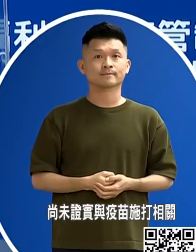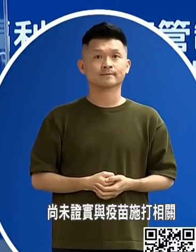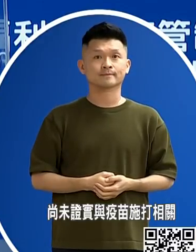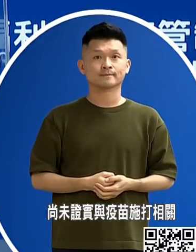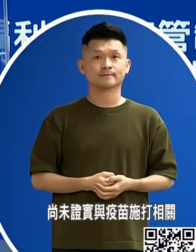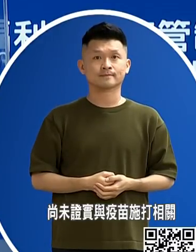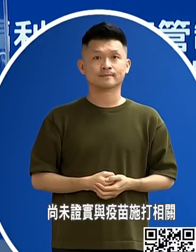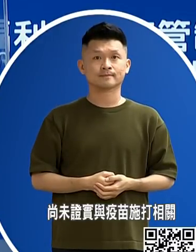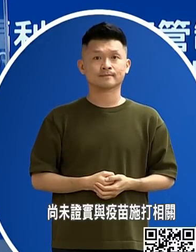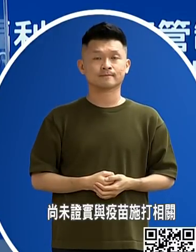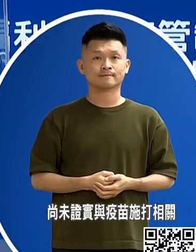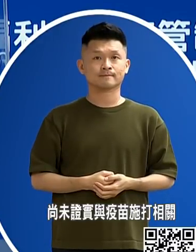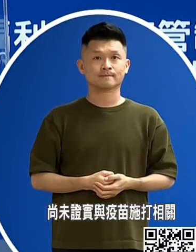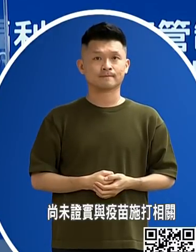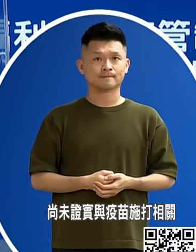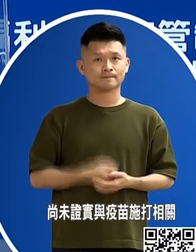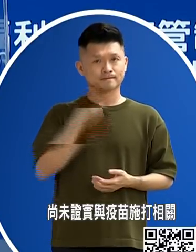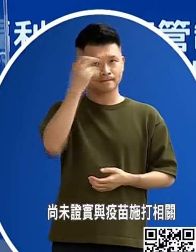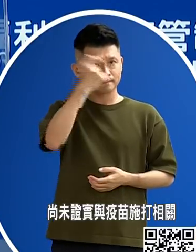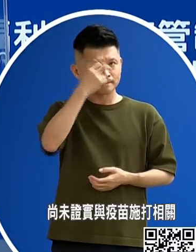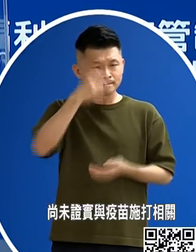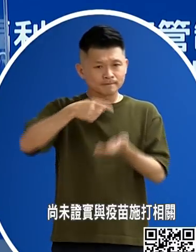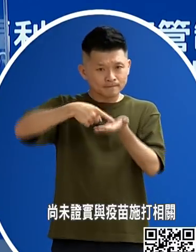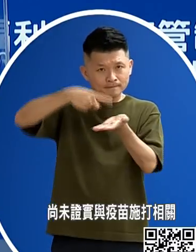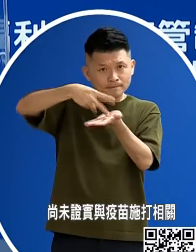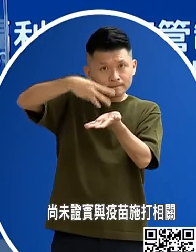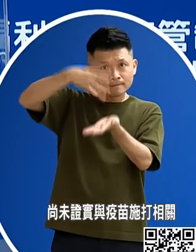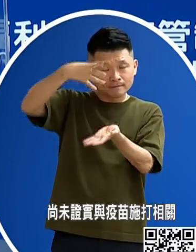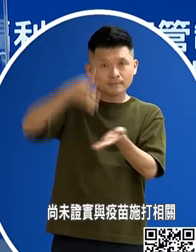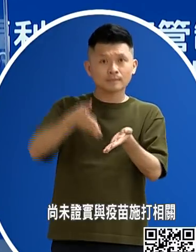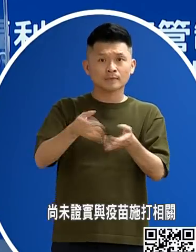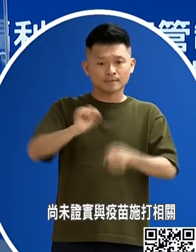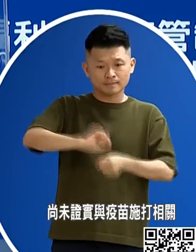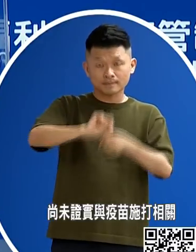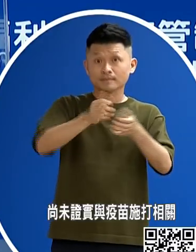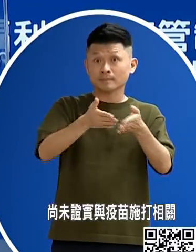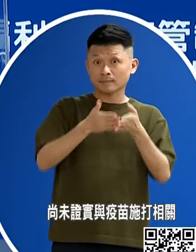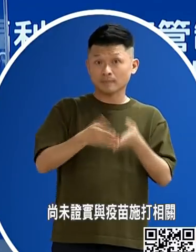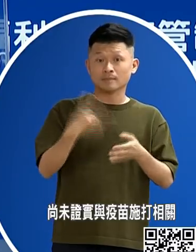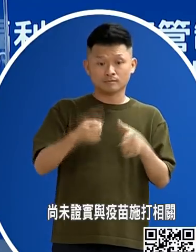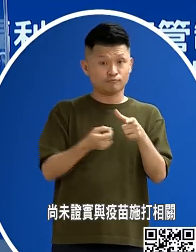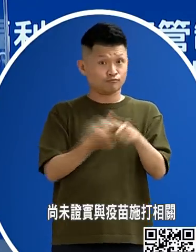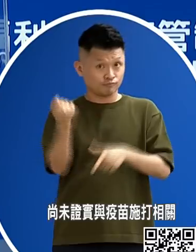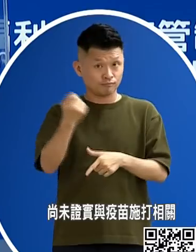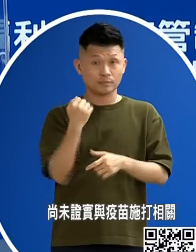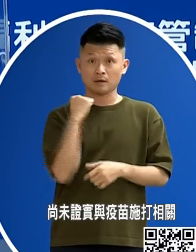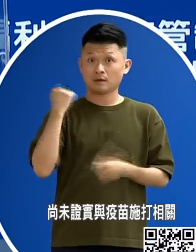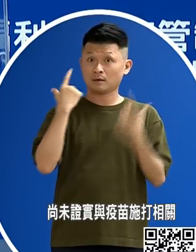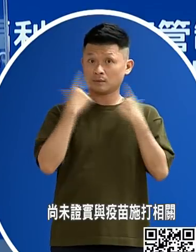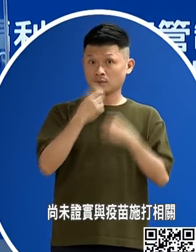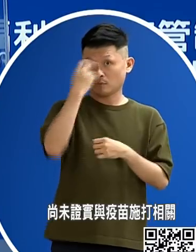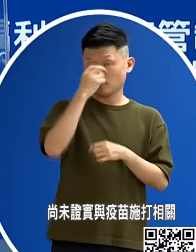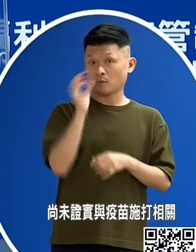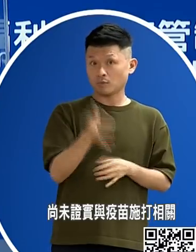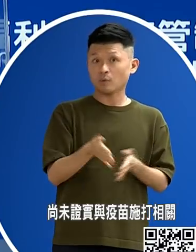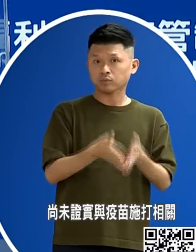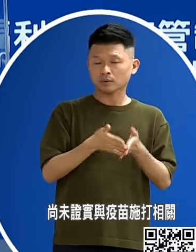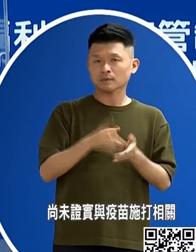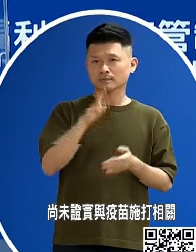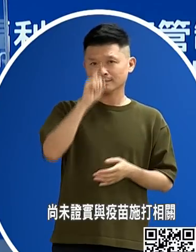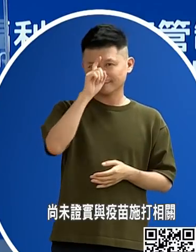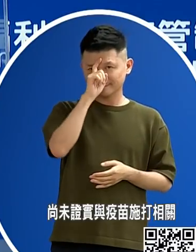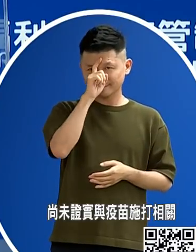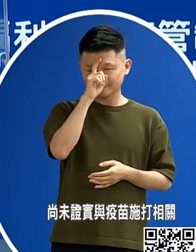些相关的筛检的次数，但是也提供公费抗原快筛，希望能够减